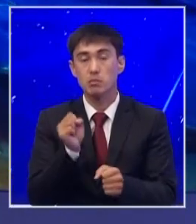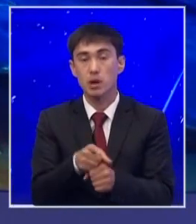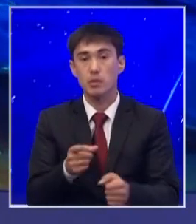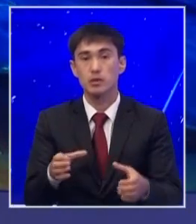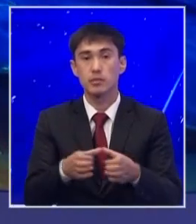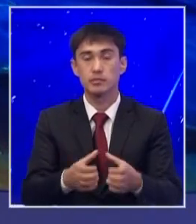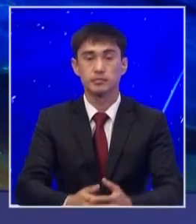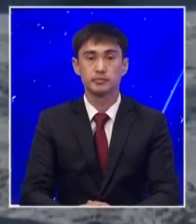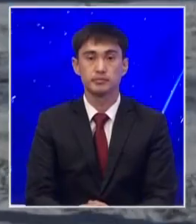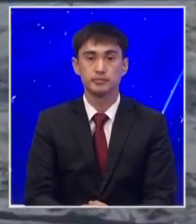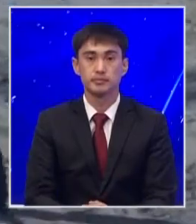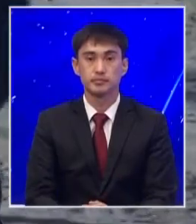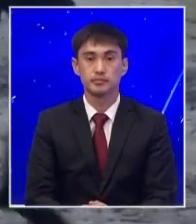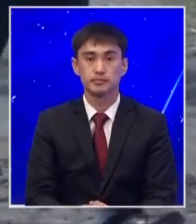компаниями.